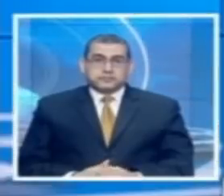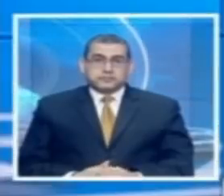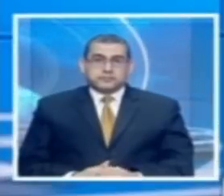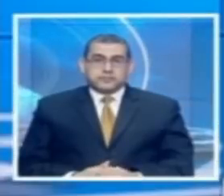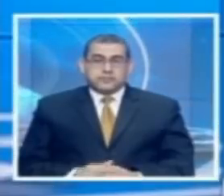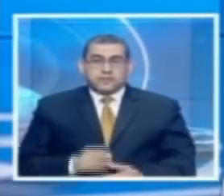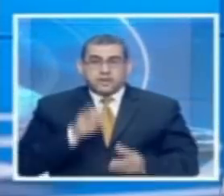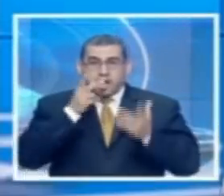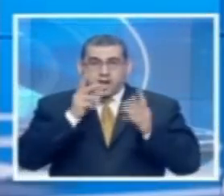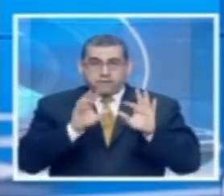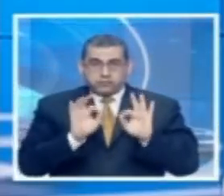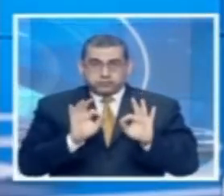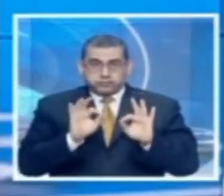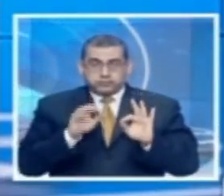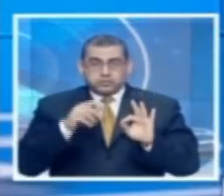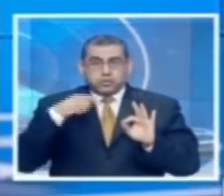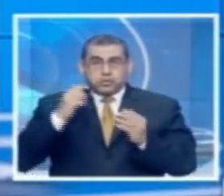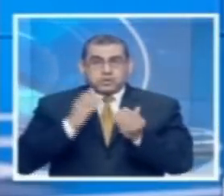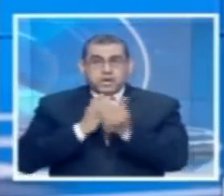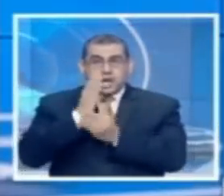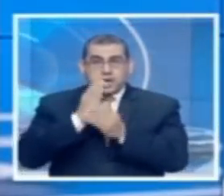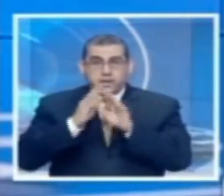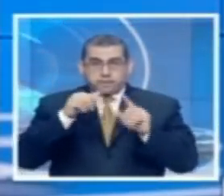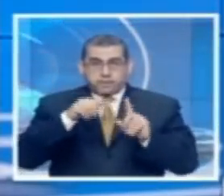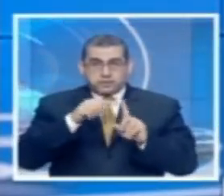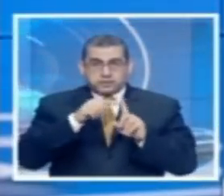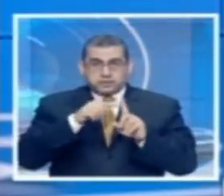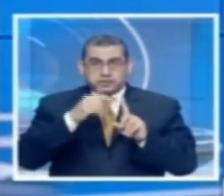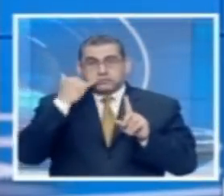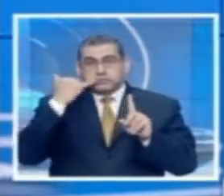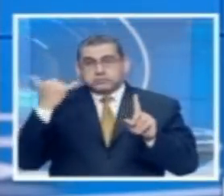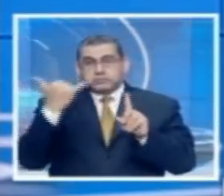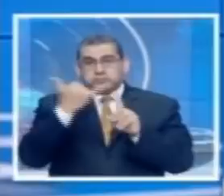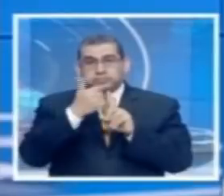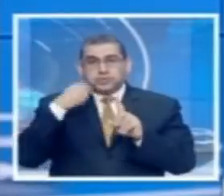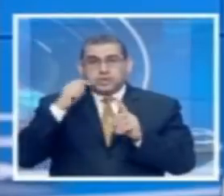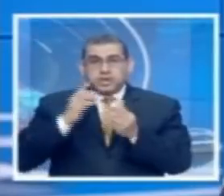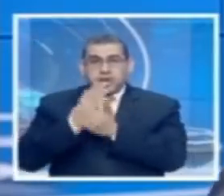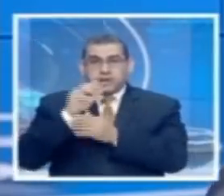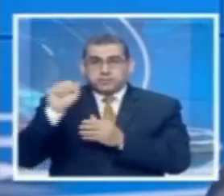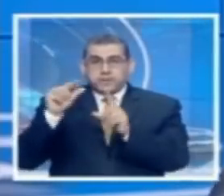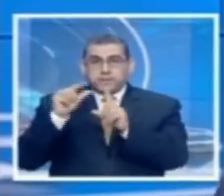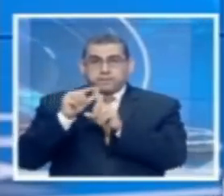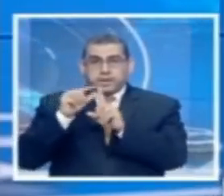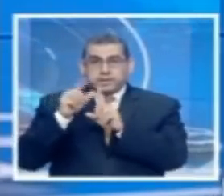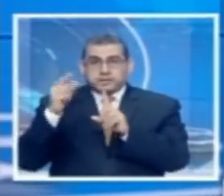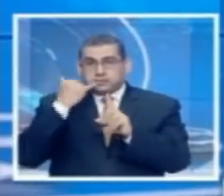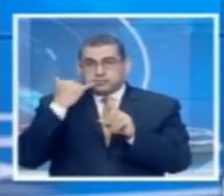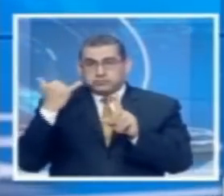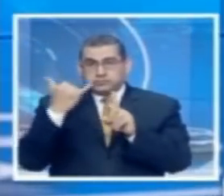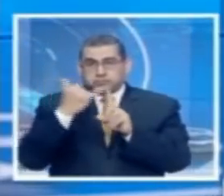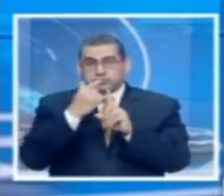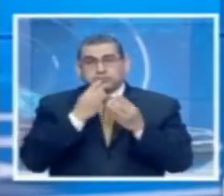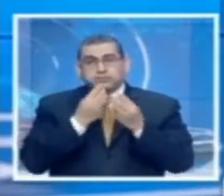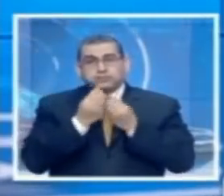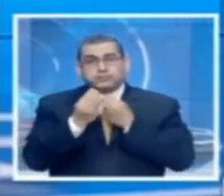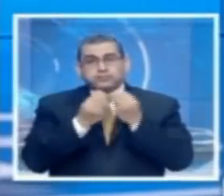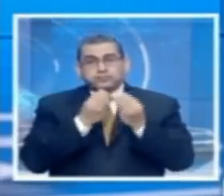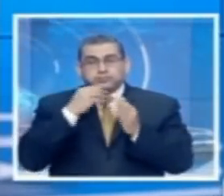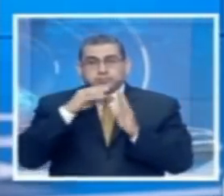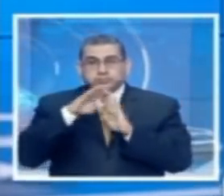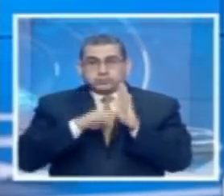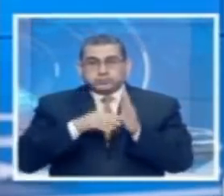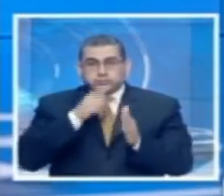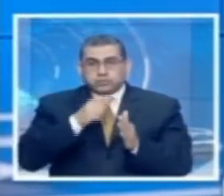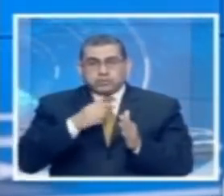في نفس الشأن تلقى وزير الخارجية سامح شكري اتصالا هاتفيا من نظيره الباكستاني شاه قريش، الذي أعرب عن